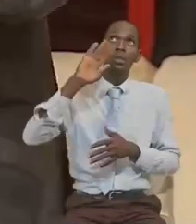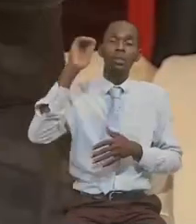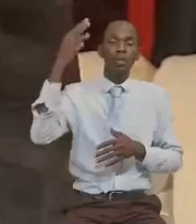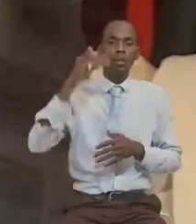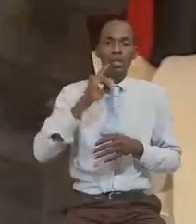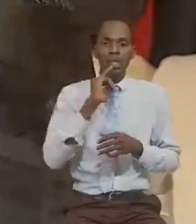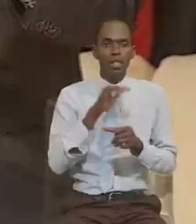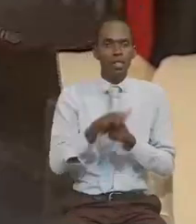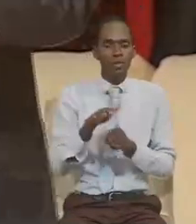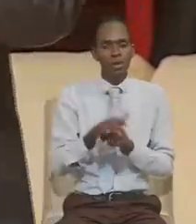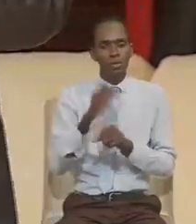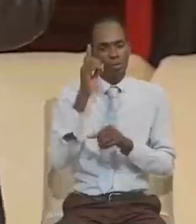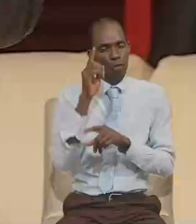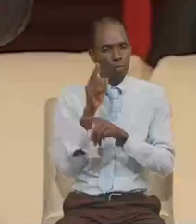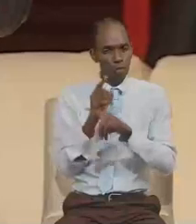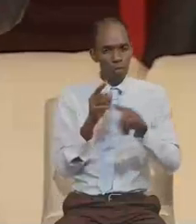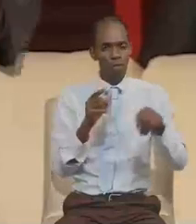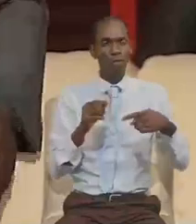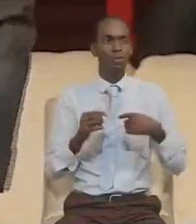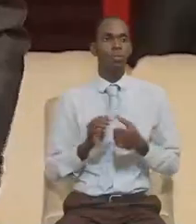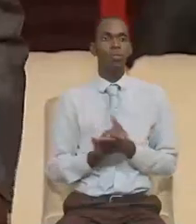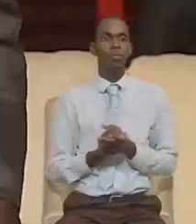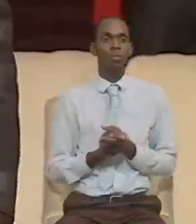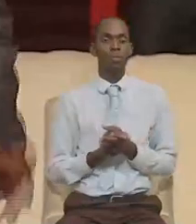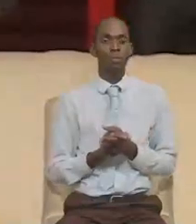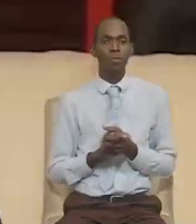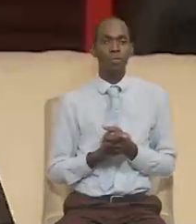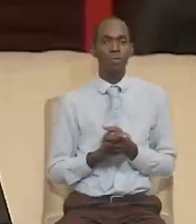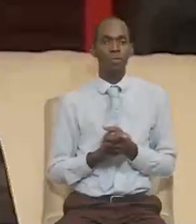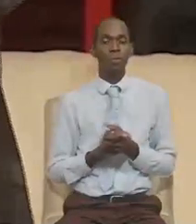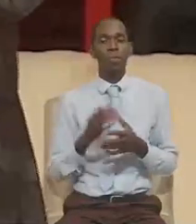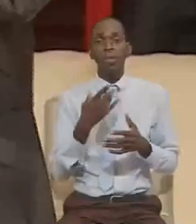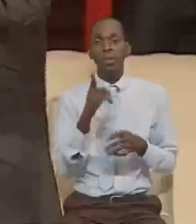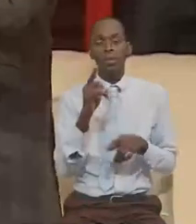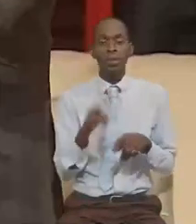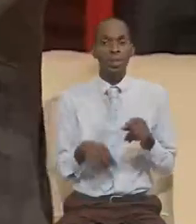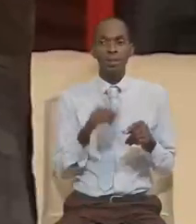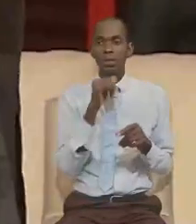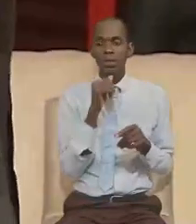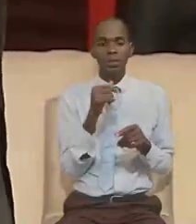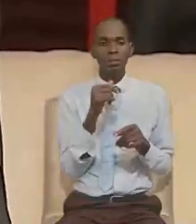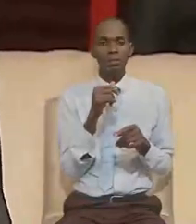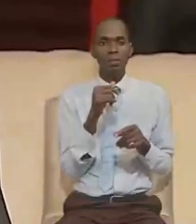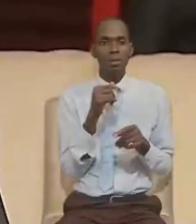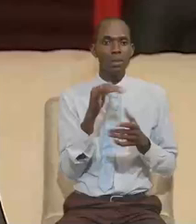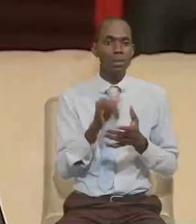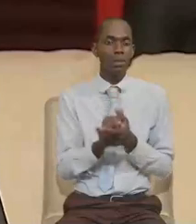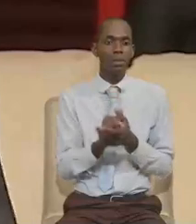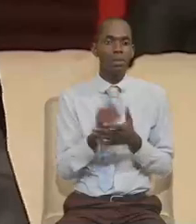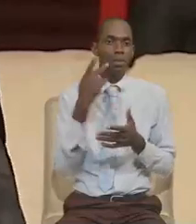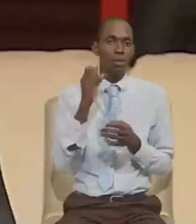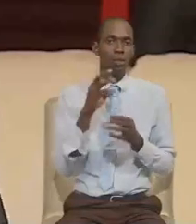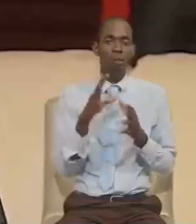Tu ne peux pas dire que ma communauté est si ténébreuse et nombreuse. Oh, je vois tellement de péchés, je